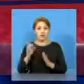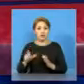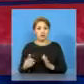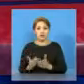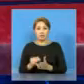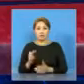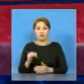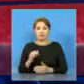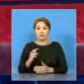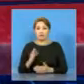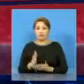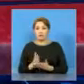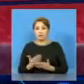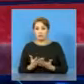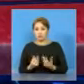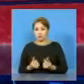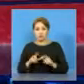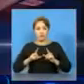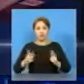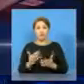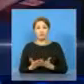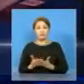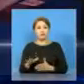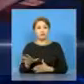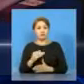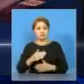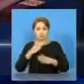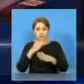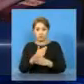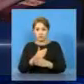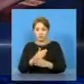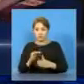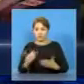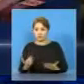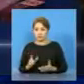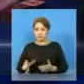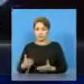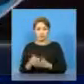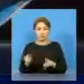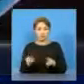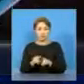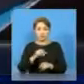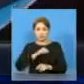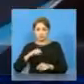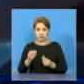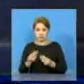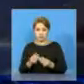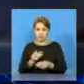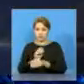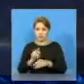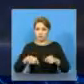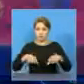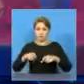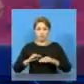маслихата Ардак Утигенов, который во время пандемии оказал всестороннюю помощь местному населению, а также за собственные средства установил